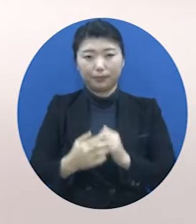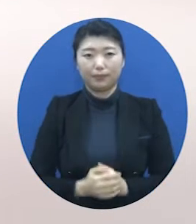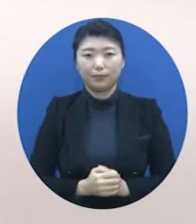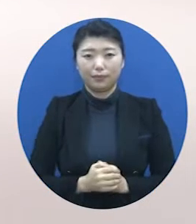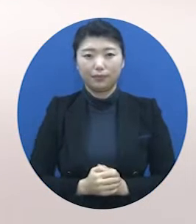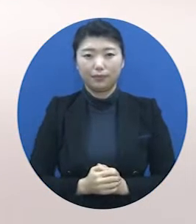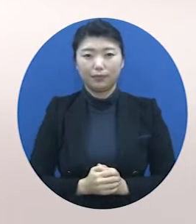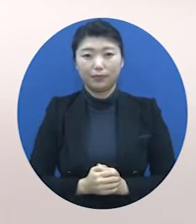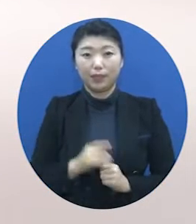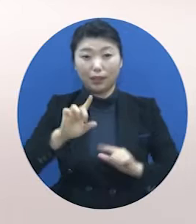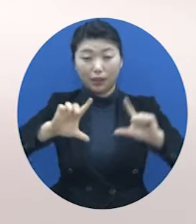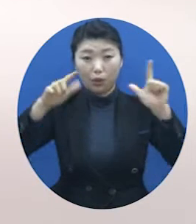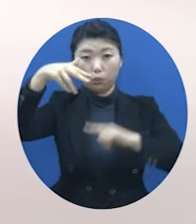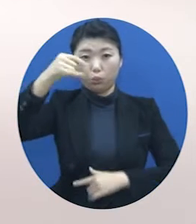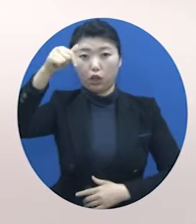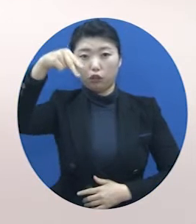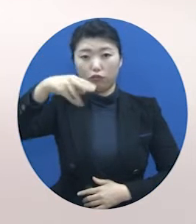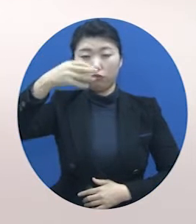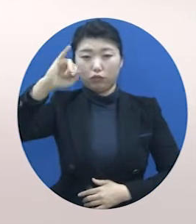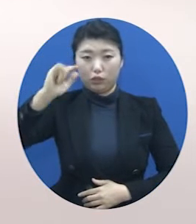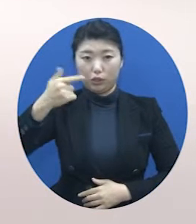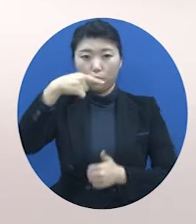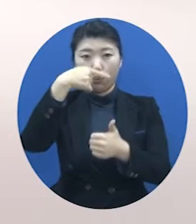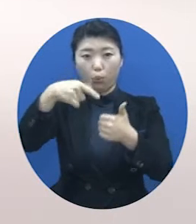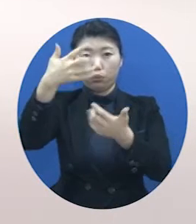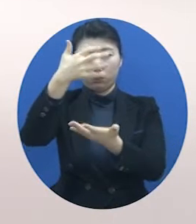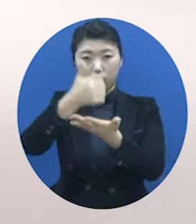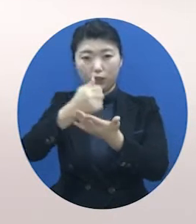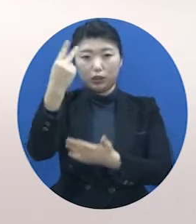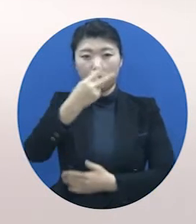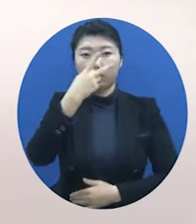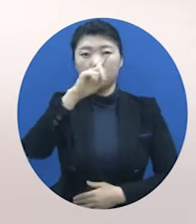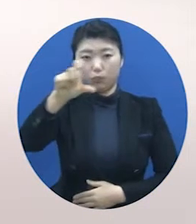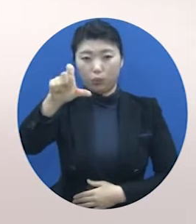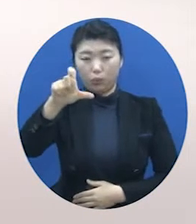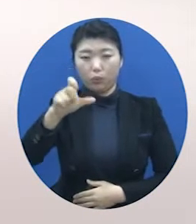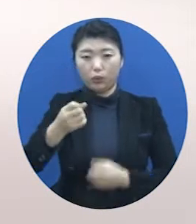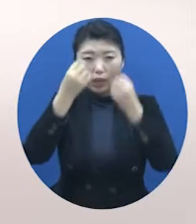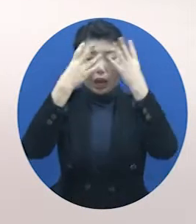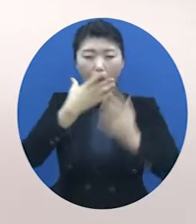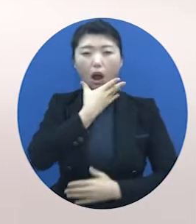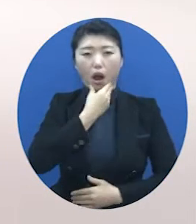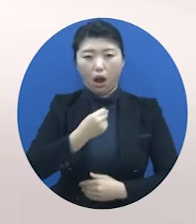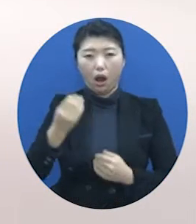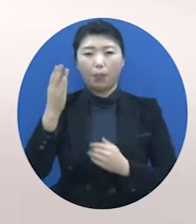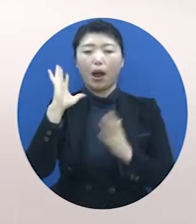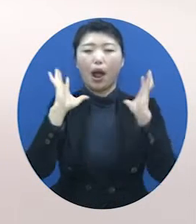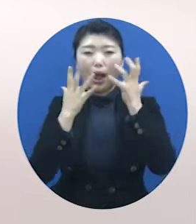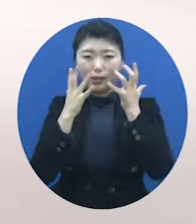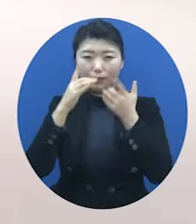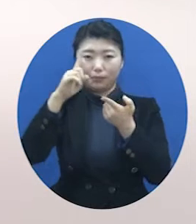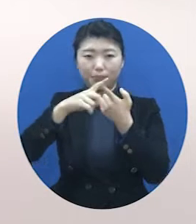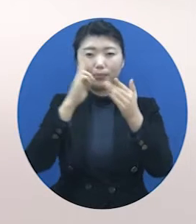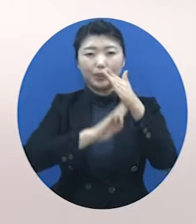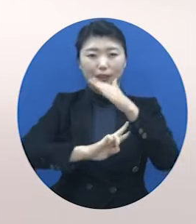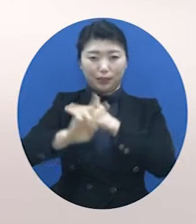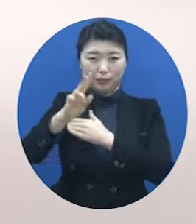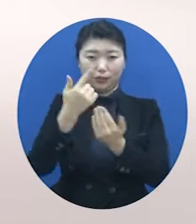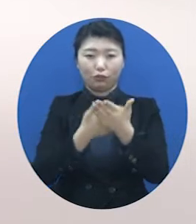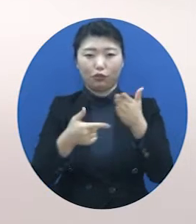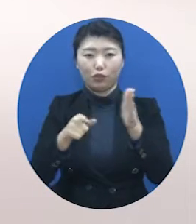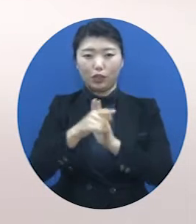밝혔습니다. 이날 최규진 교육감은 2015년을 새로운 학교, 행복한 아이들이라는 비전 실현을